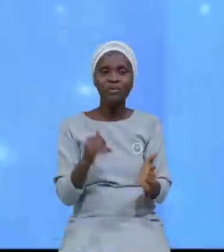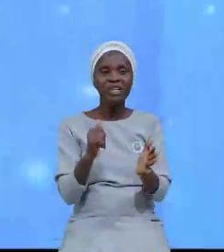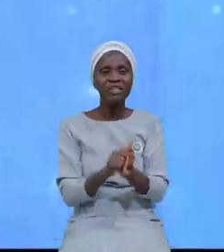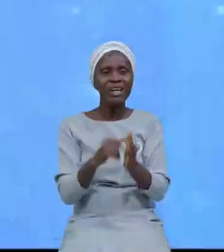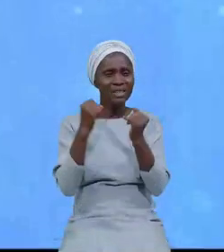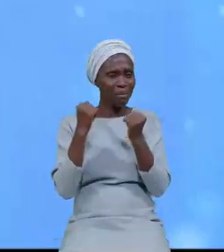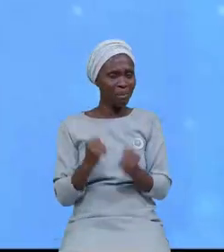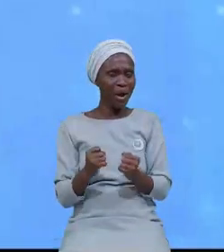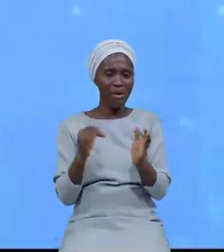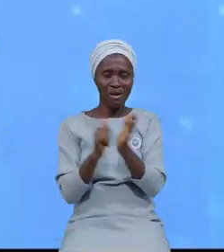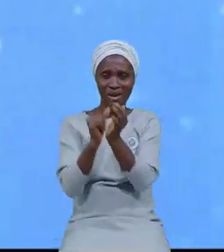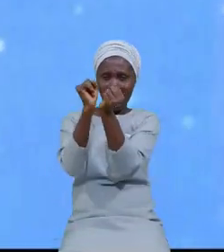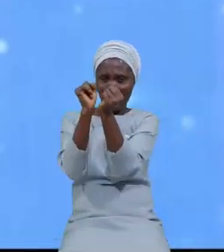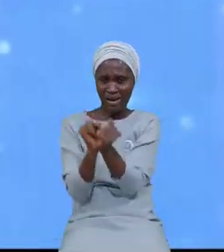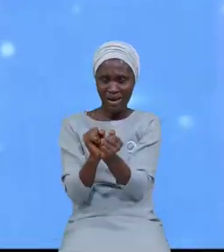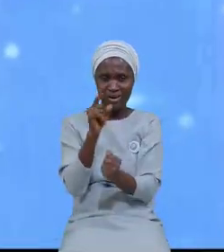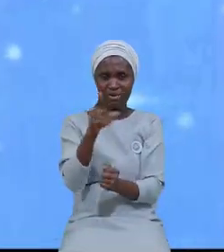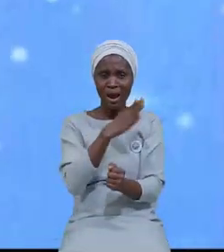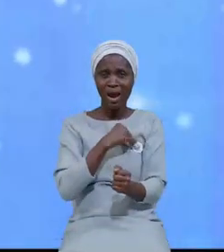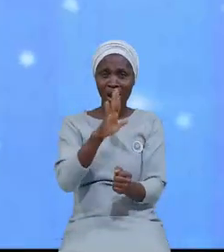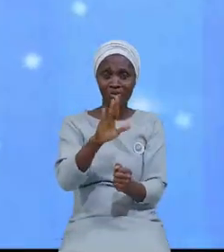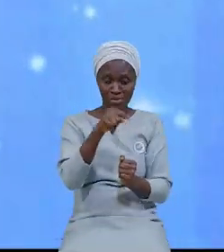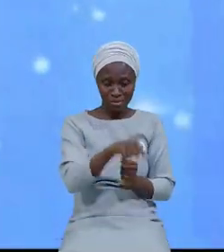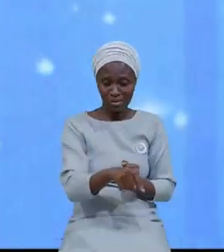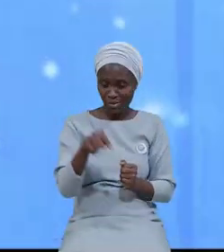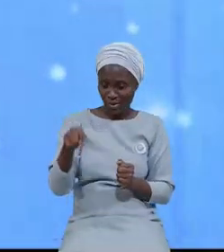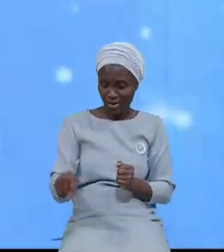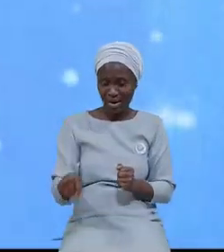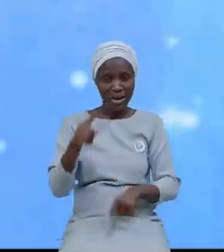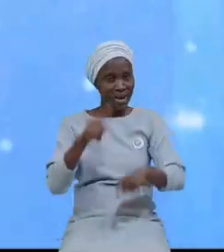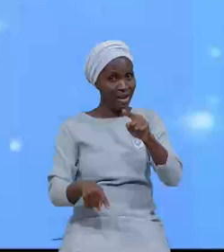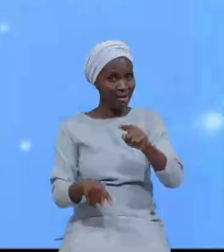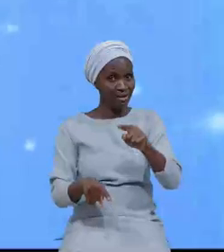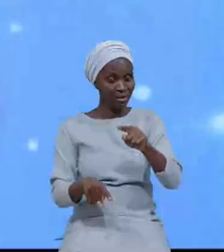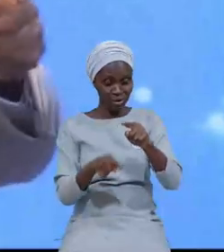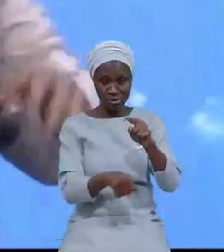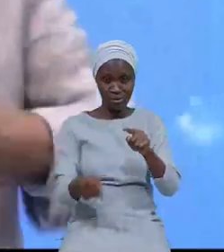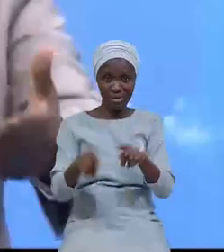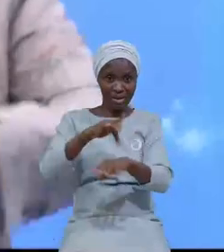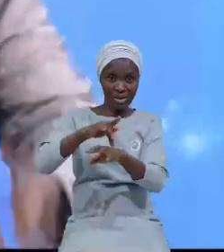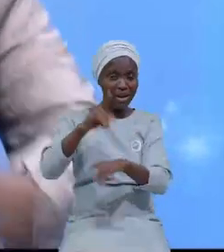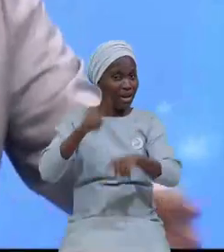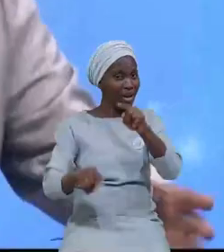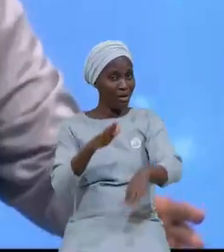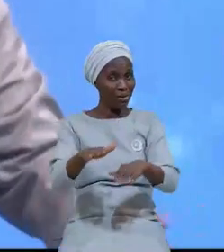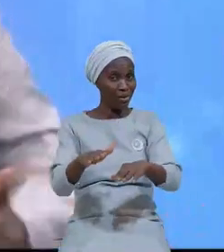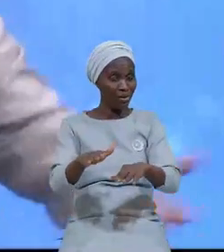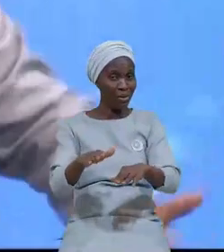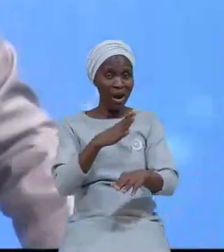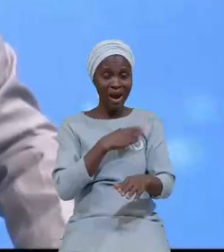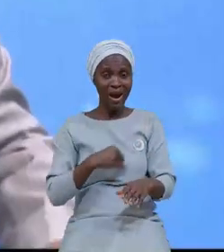puissance qui te restreint et tes pieds n'arrivent pas à bouger ta pensée